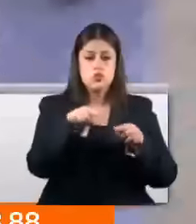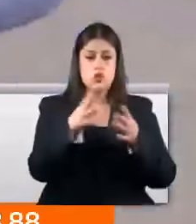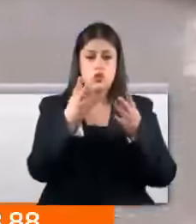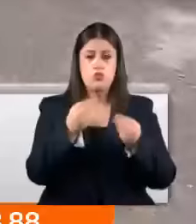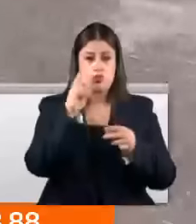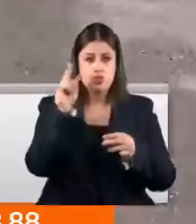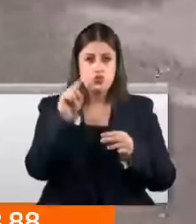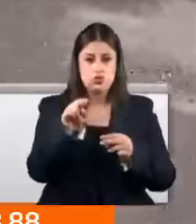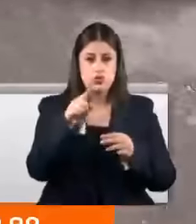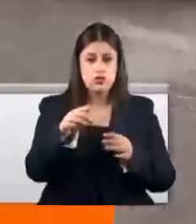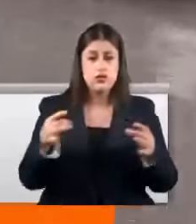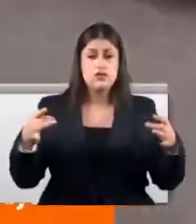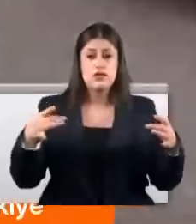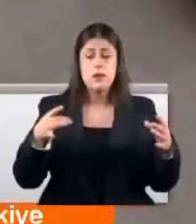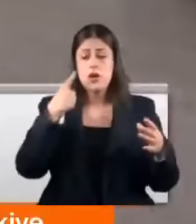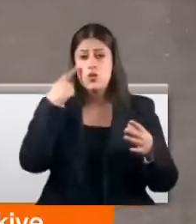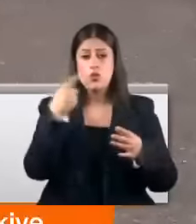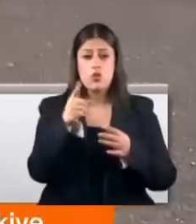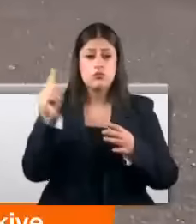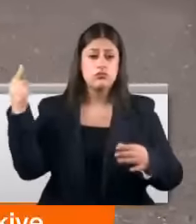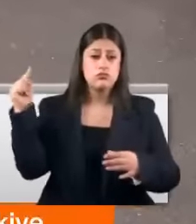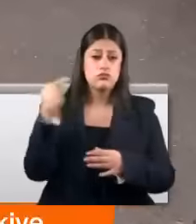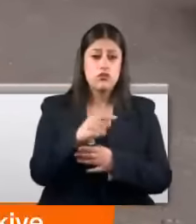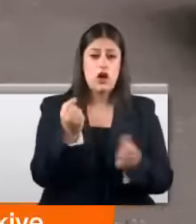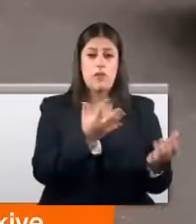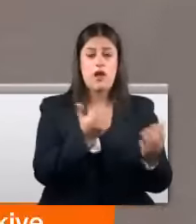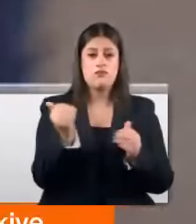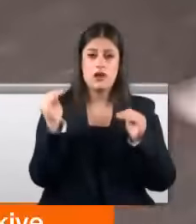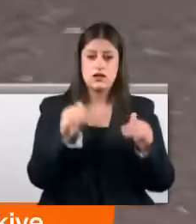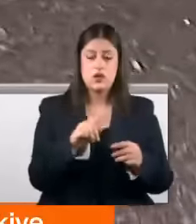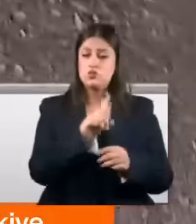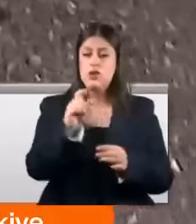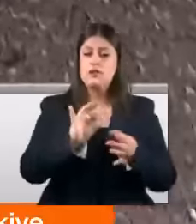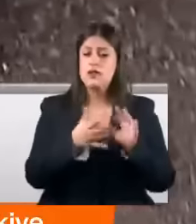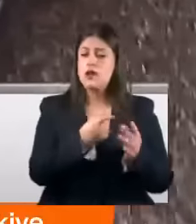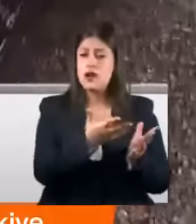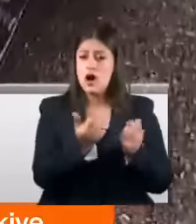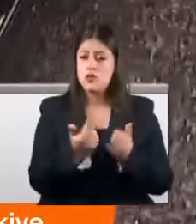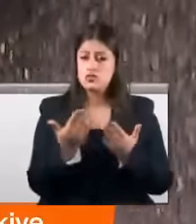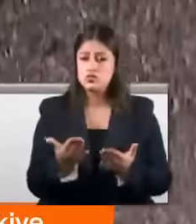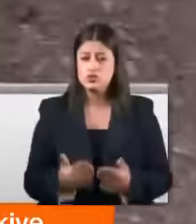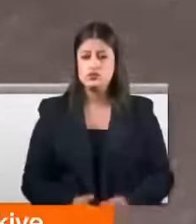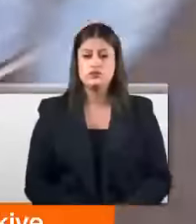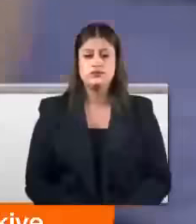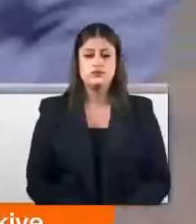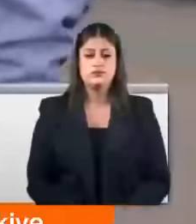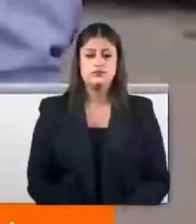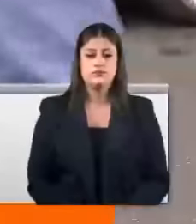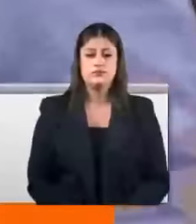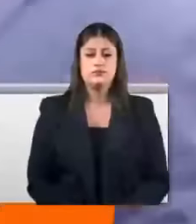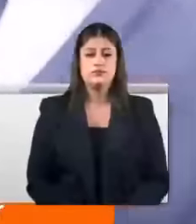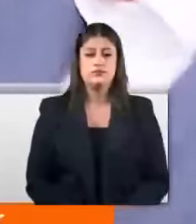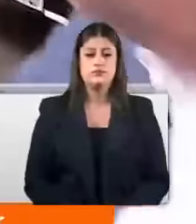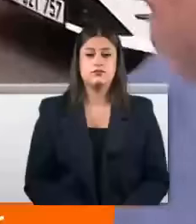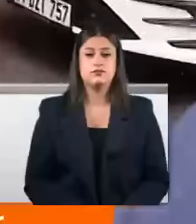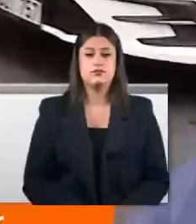ta Diyarbakırlardan bu aracı almaya geldi. Soralım, niye bu aracı alıyorsunuz? Vallahi hocam internette gördüm.